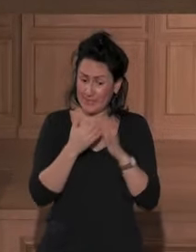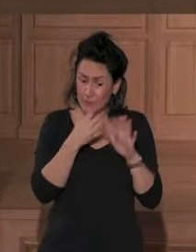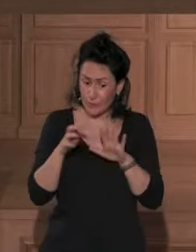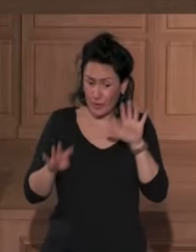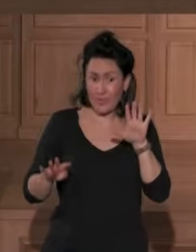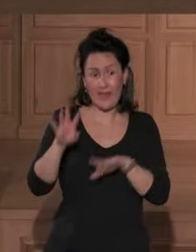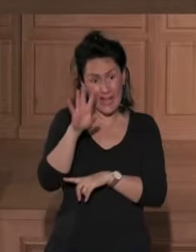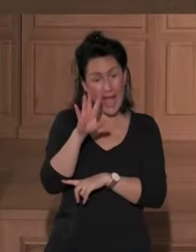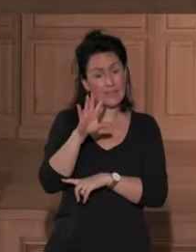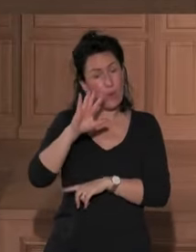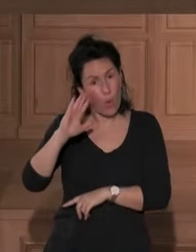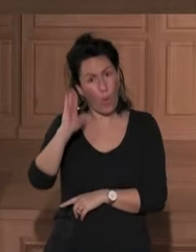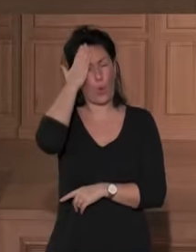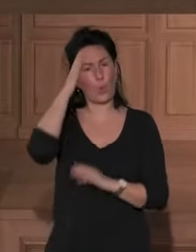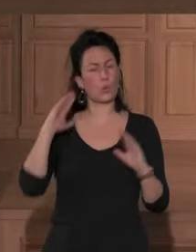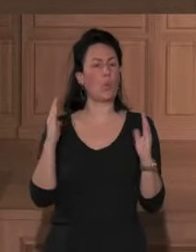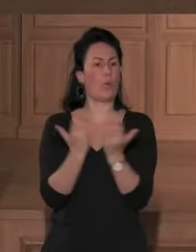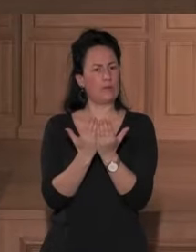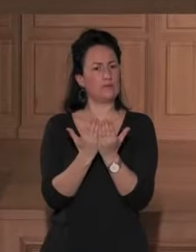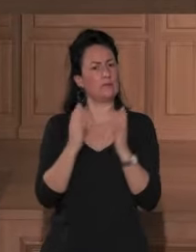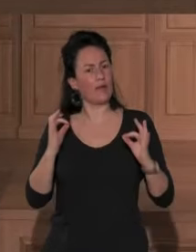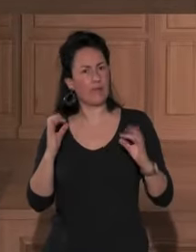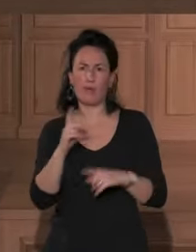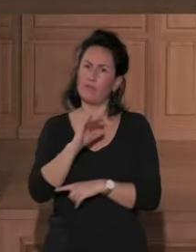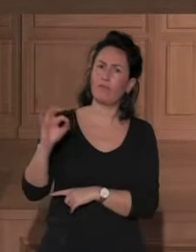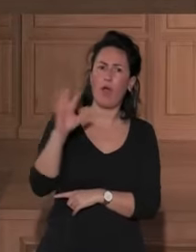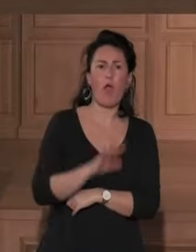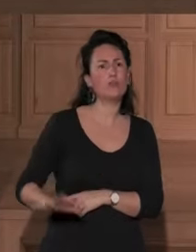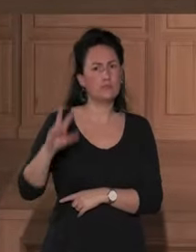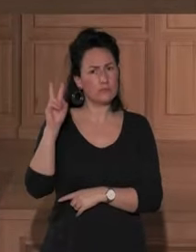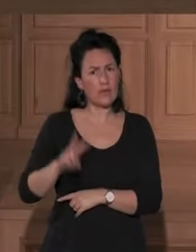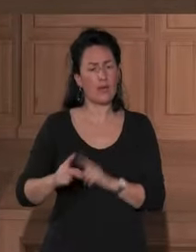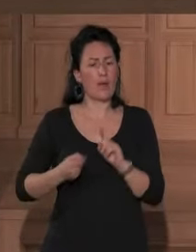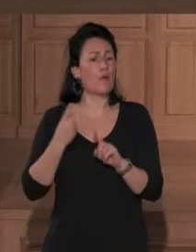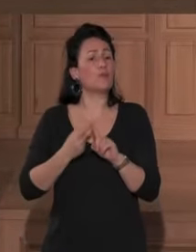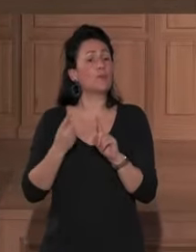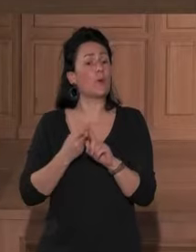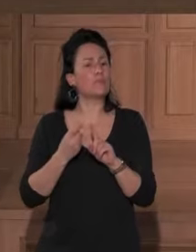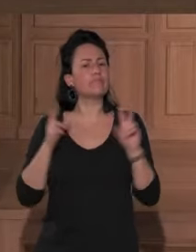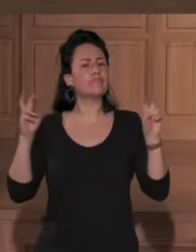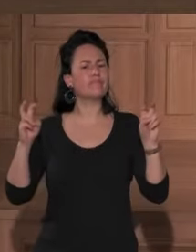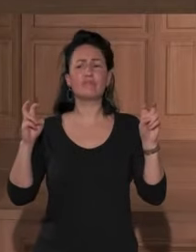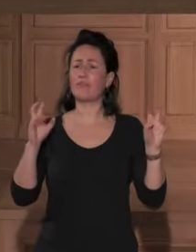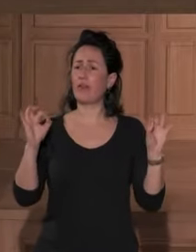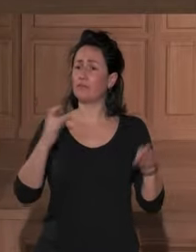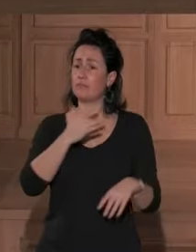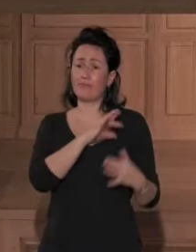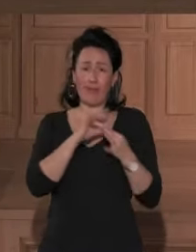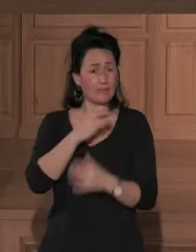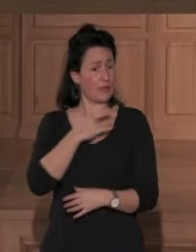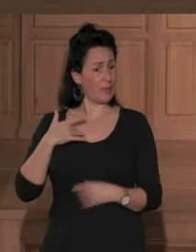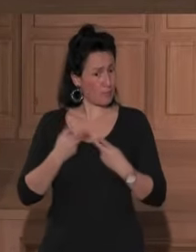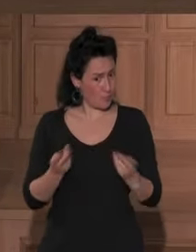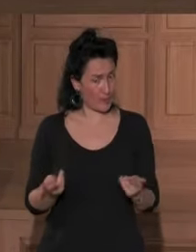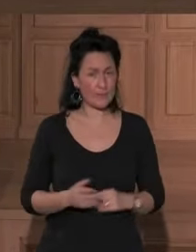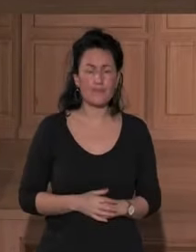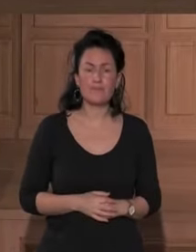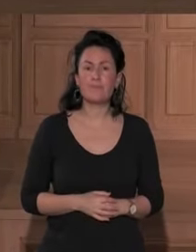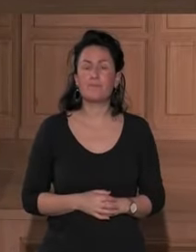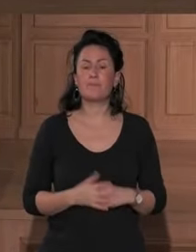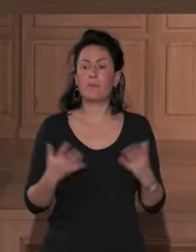santé publique. C'est vous dire que déjà, sur cette base-là de reconnaissance de santé publique, c'est déjà très tardif par rapport à